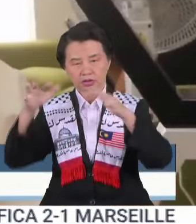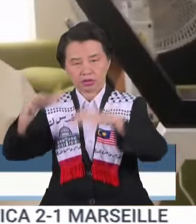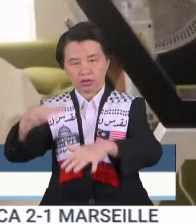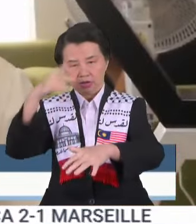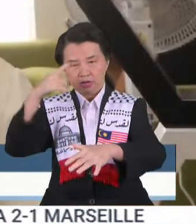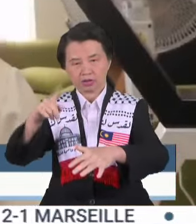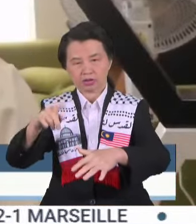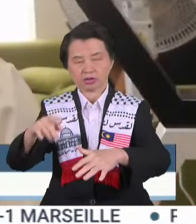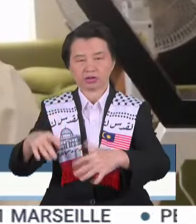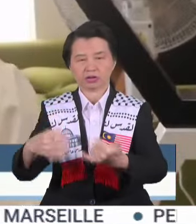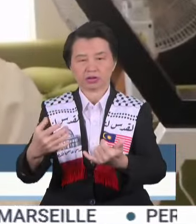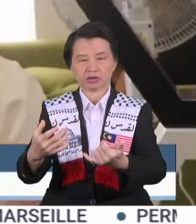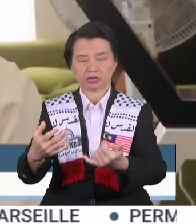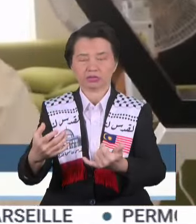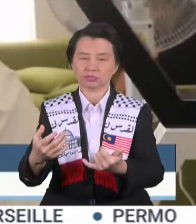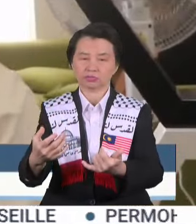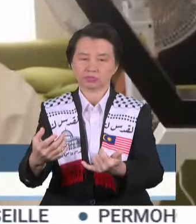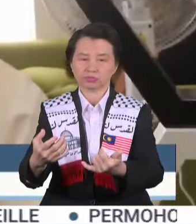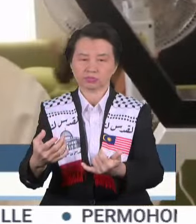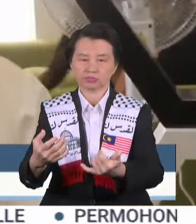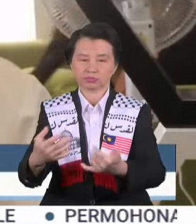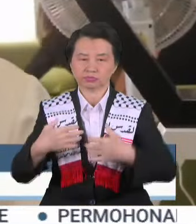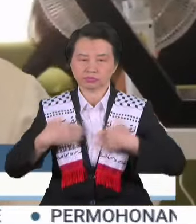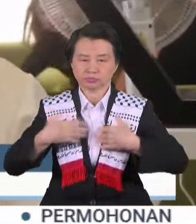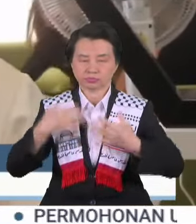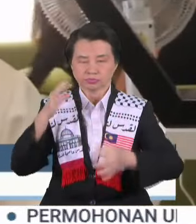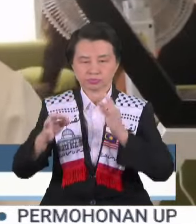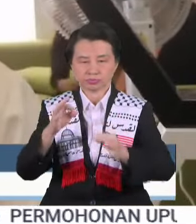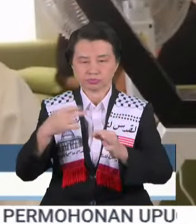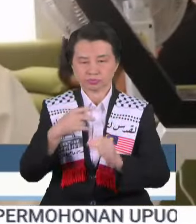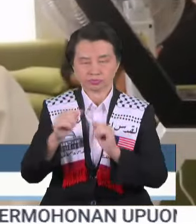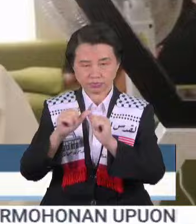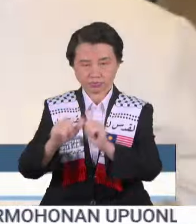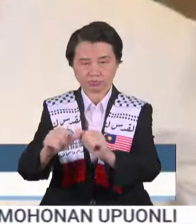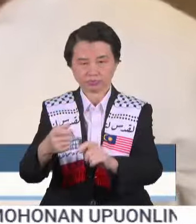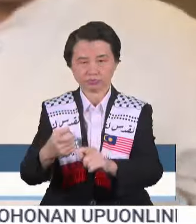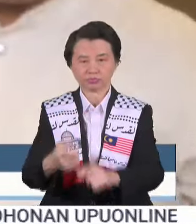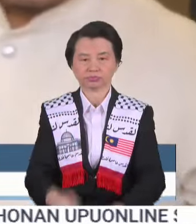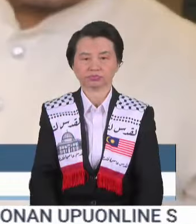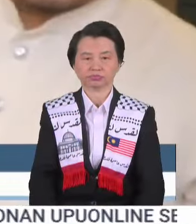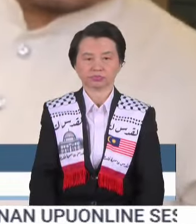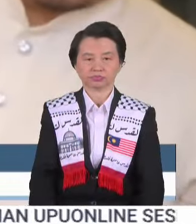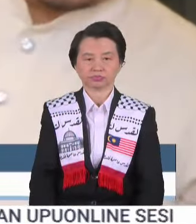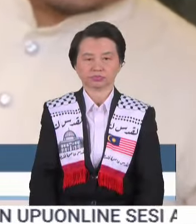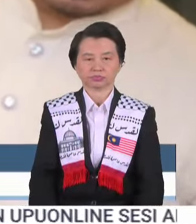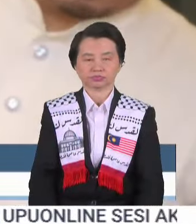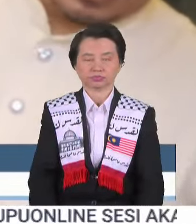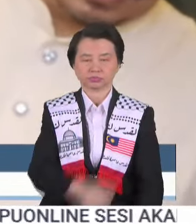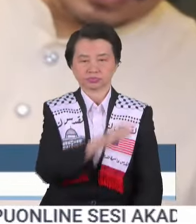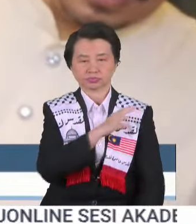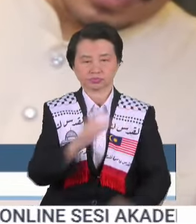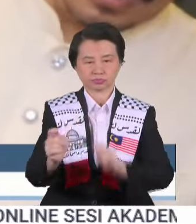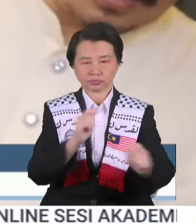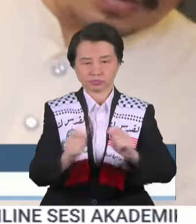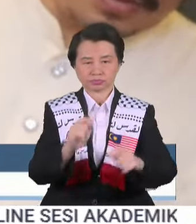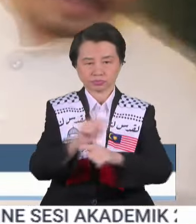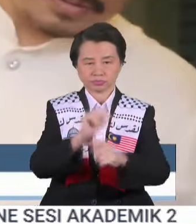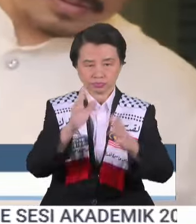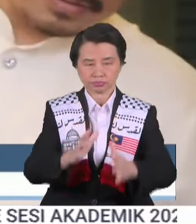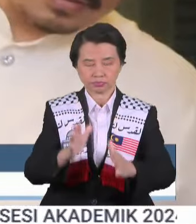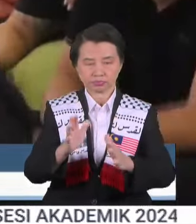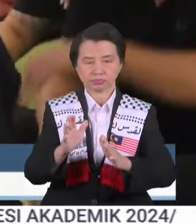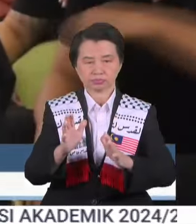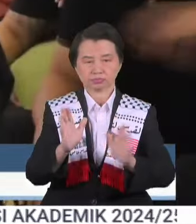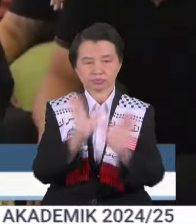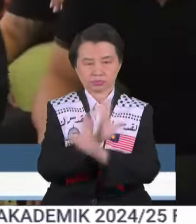main mercun. Walaupun bukan tradisional lah. Bagi pengerusi Majlis Tindakan Pengguna Malaysia